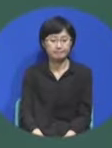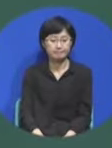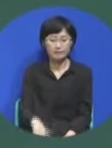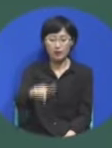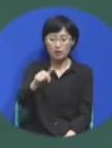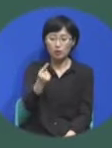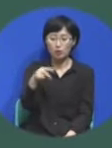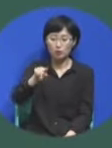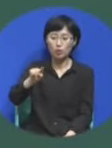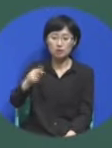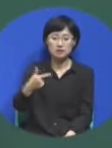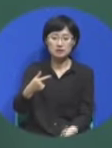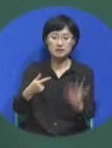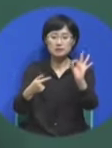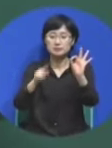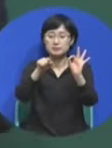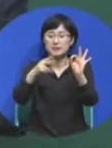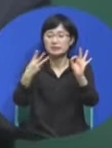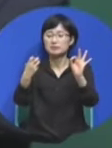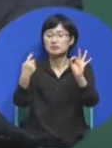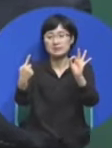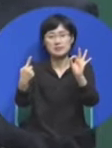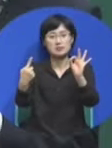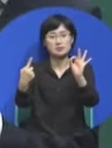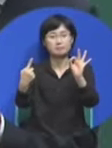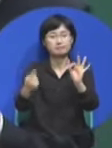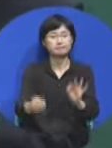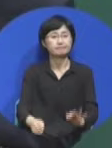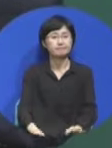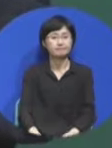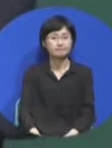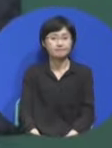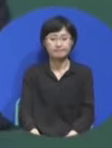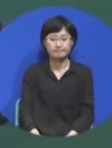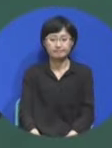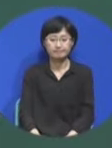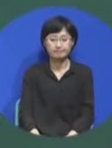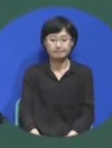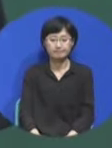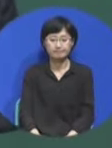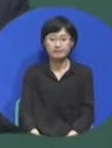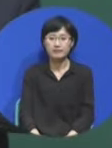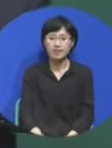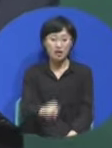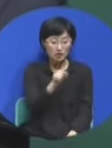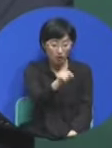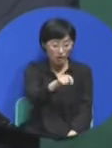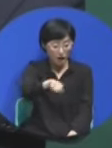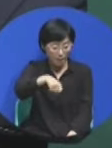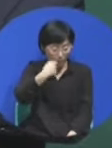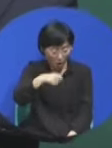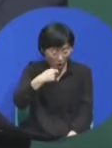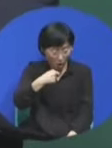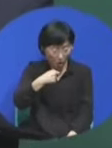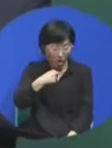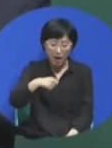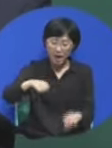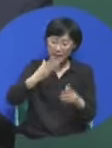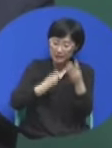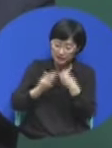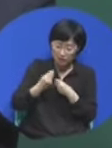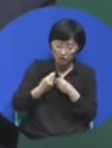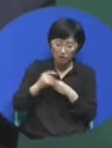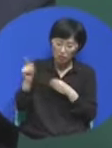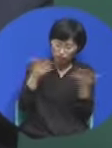愿我们今天能够重新圣经性的记住神创造人的目的. 고린도전서 10장 31절 성경은 말씀합니다. 고린도전서 10장 31절. 그런즉 너희가 먹든지 마시든지 무엇을 하든지